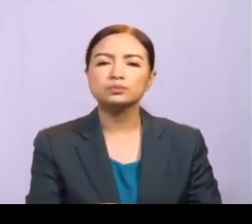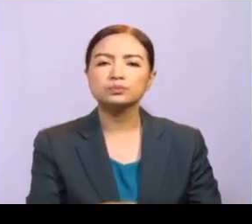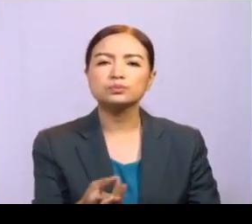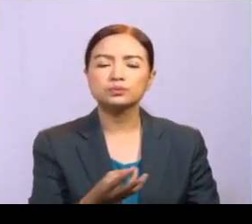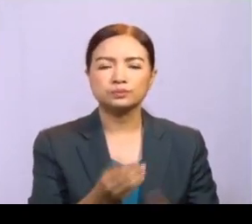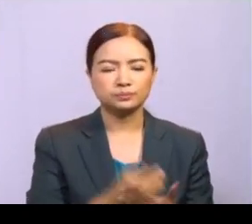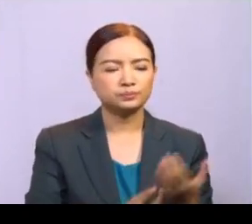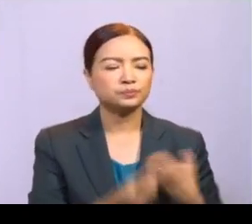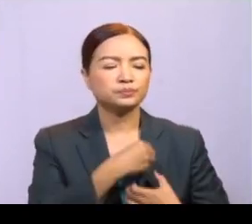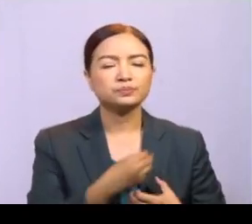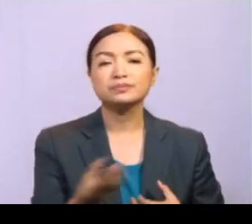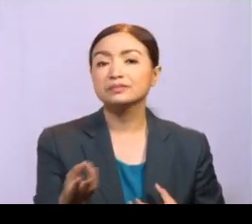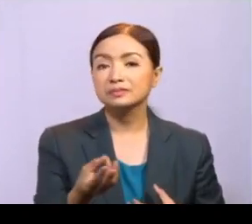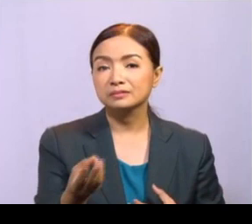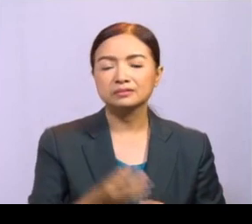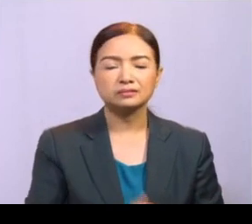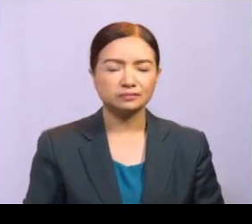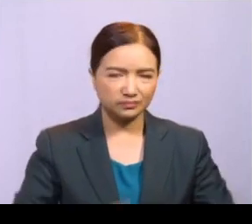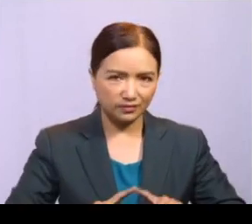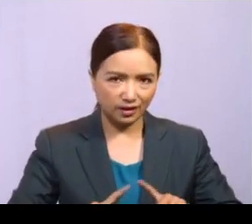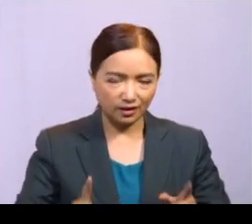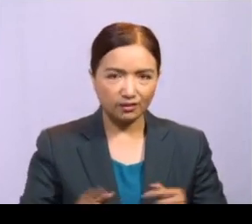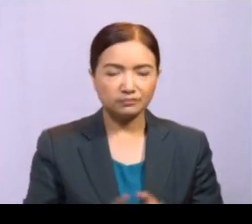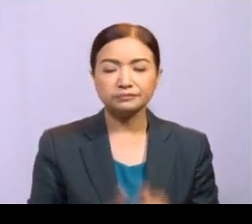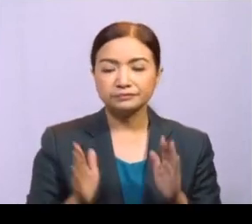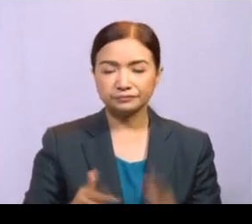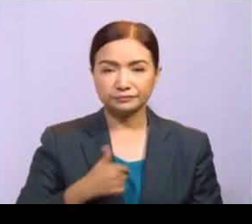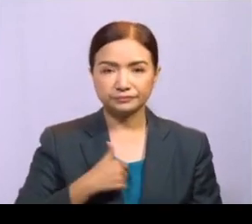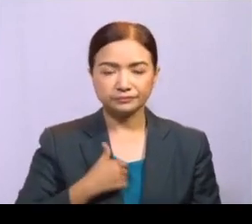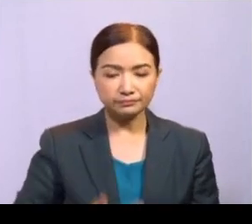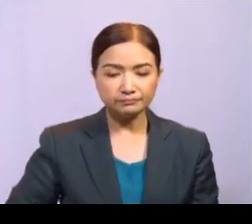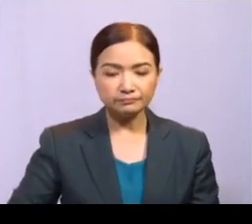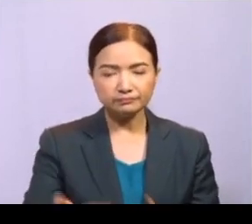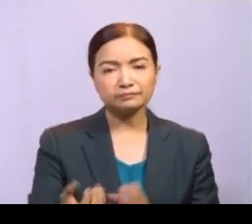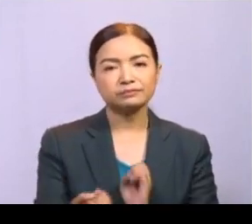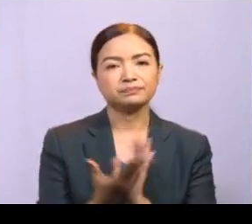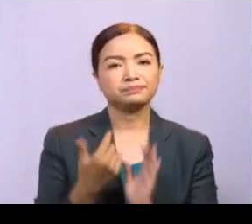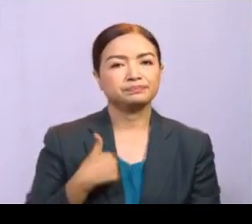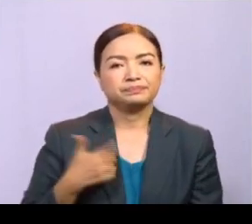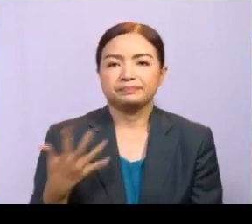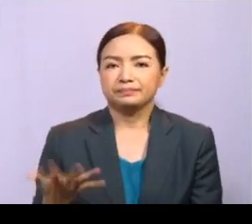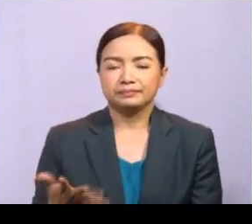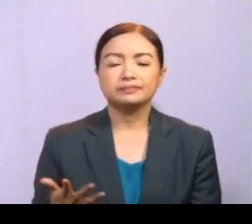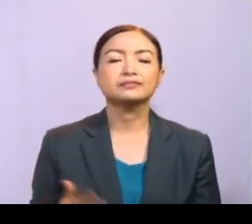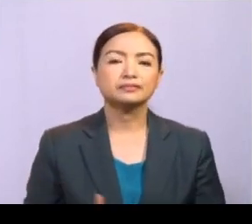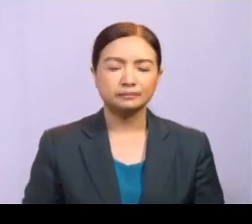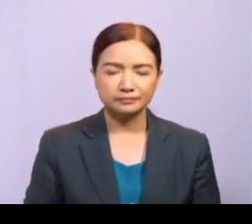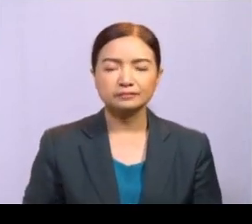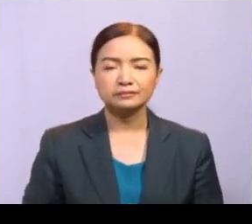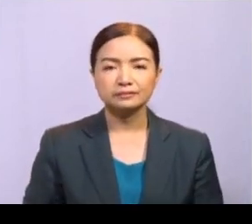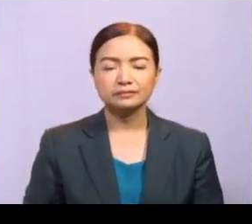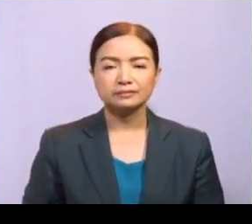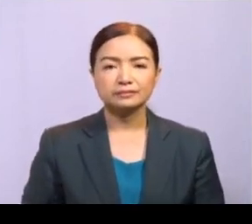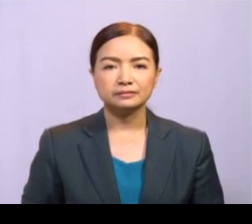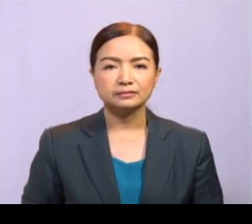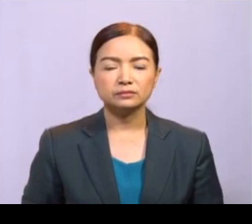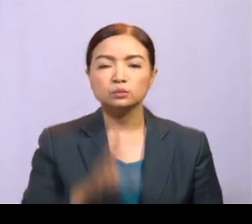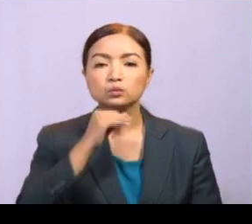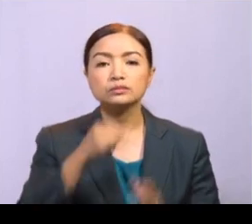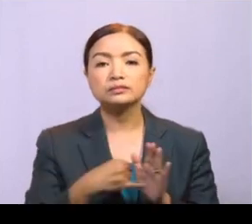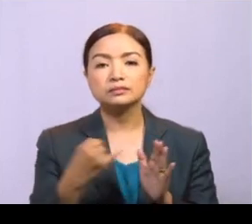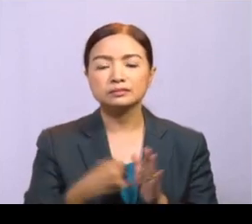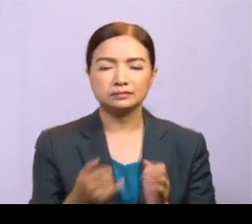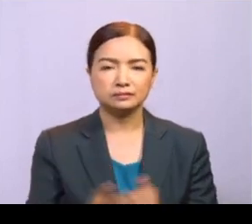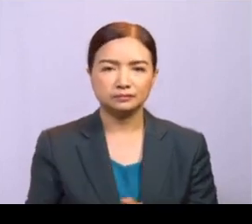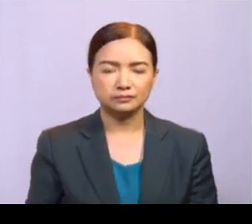คะกลายเป็นว่ากำไรก็จะน้อยลงไม่อาจจะน้อยลงแต่ว่าการมาถึงผู้บริโภคเนี่ยมันไม่ได้กระทบนะคะดังนั้นก็เป็นเรื่องนี้ไปก็คือพูดง่าย